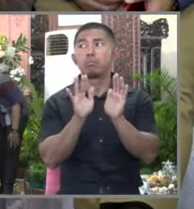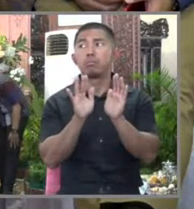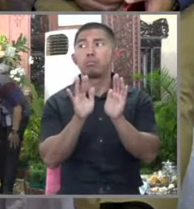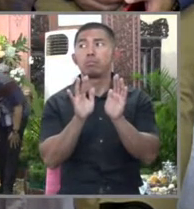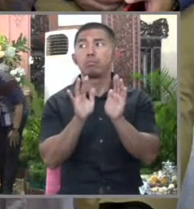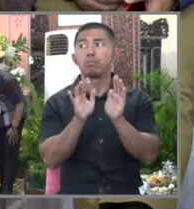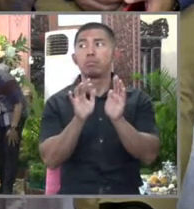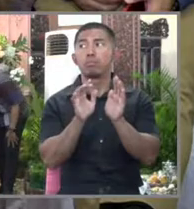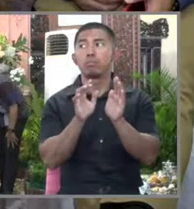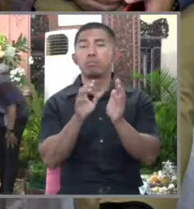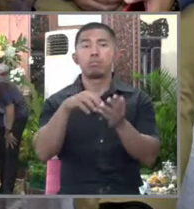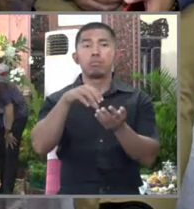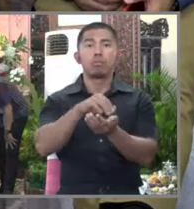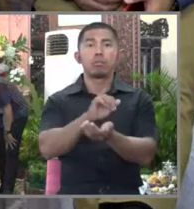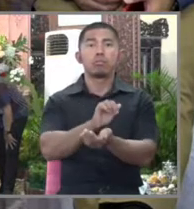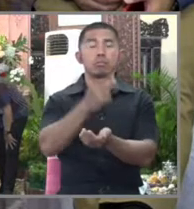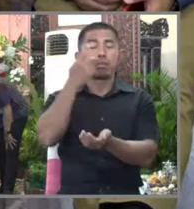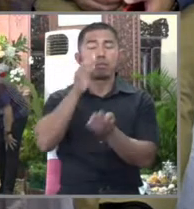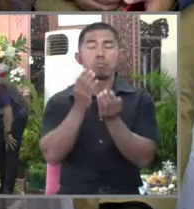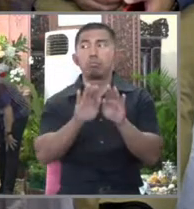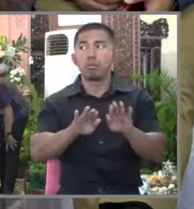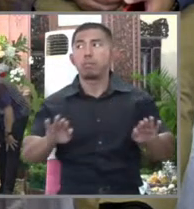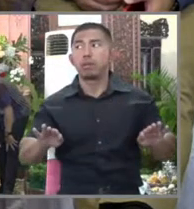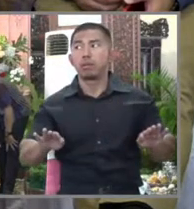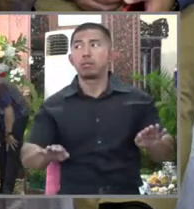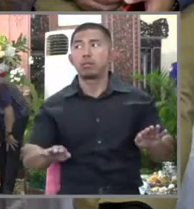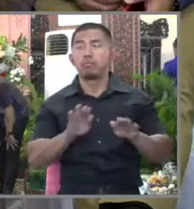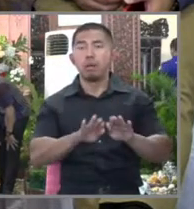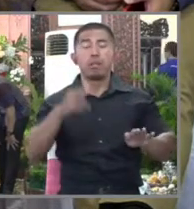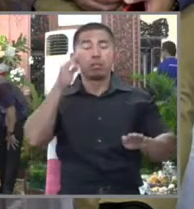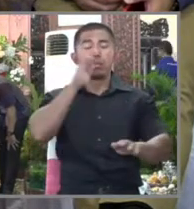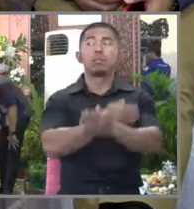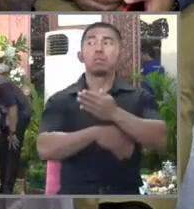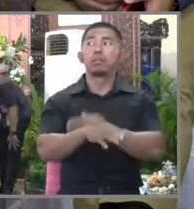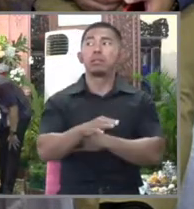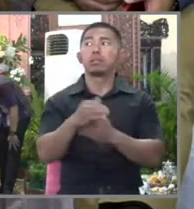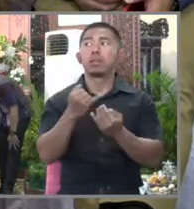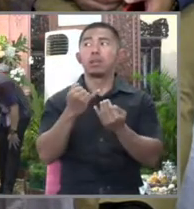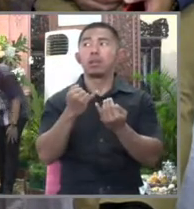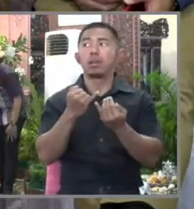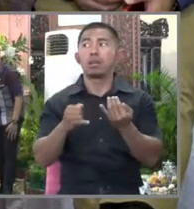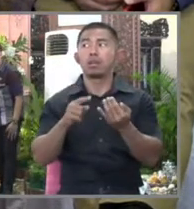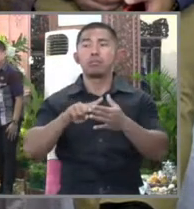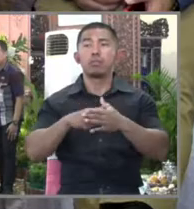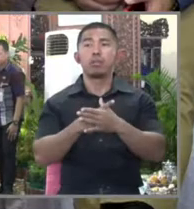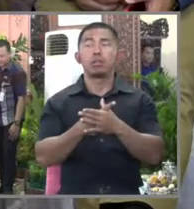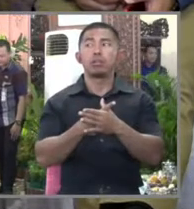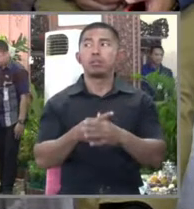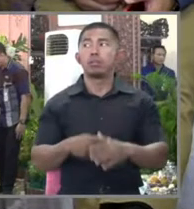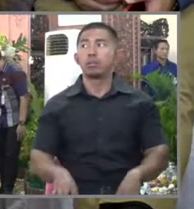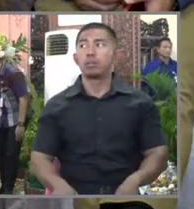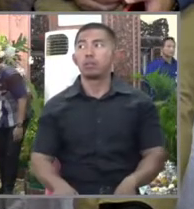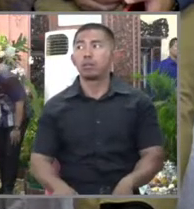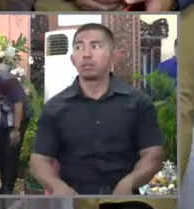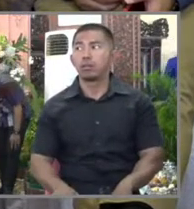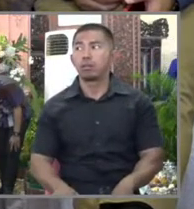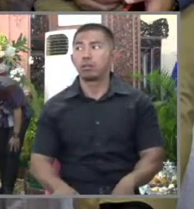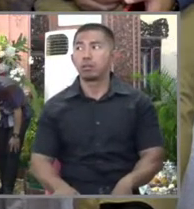kami baru merintis kalau batiknya. Sandal hotelnya kami insya Allah akhir bulan ini akan produksi. Dan kami